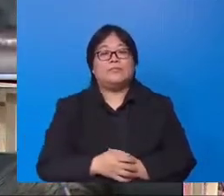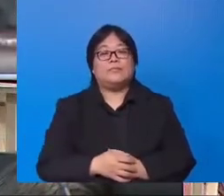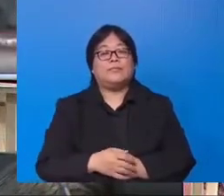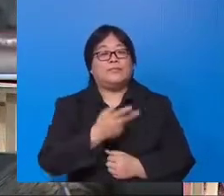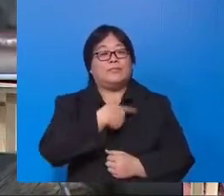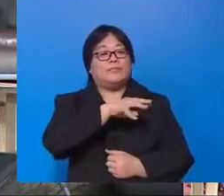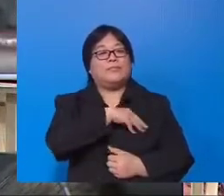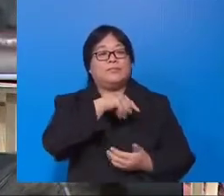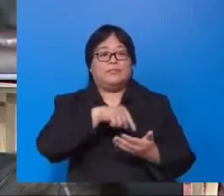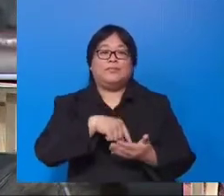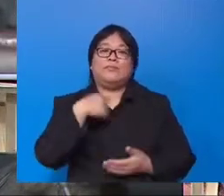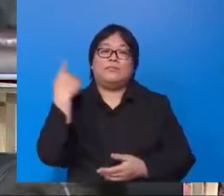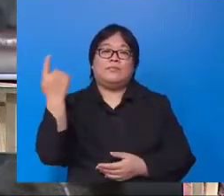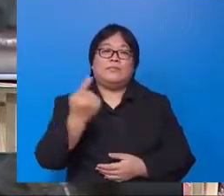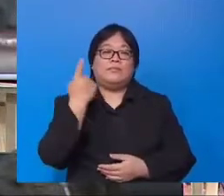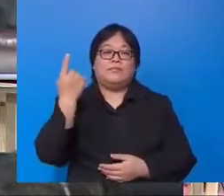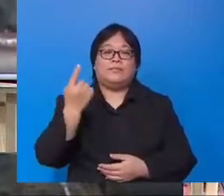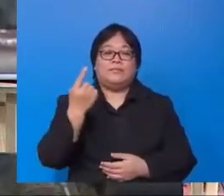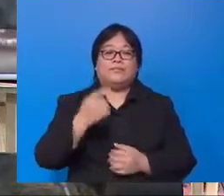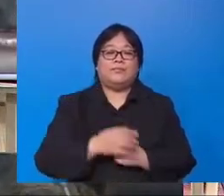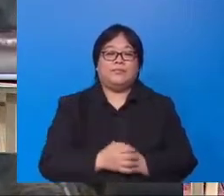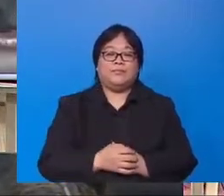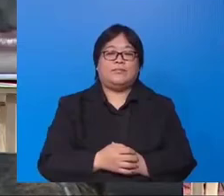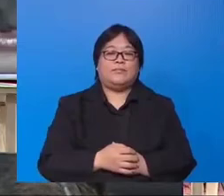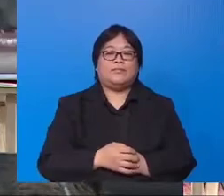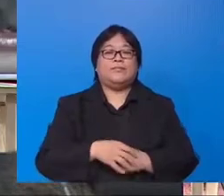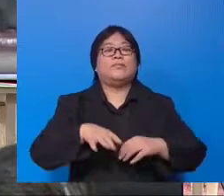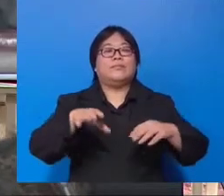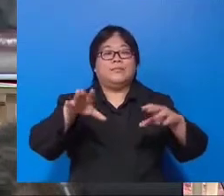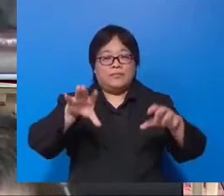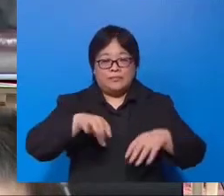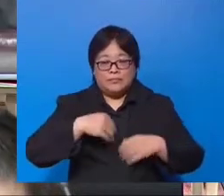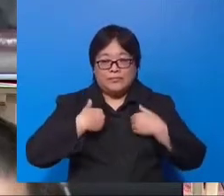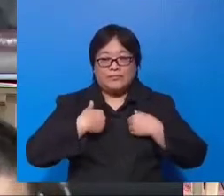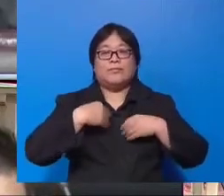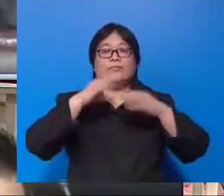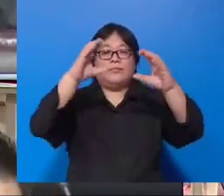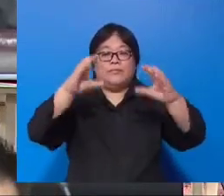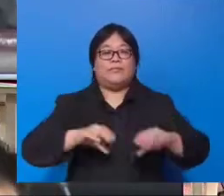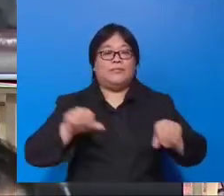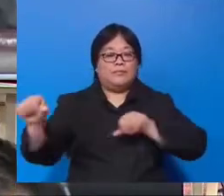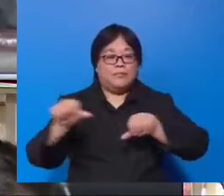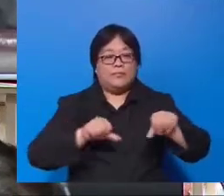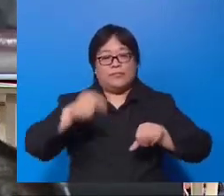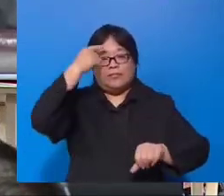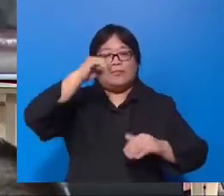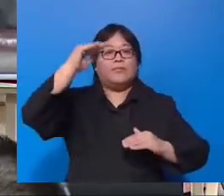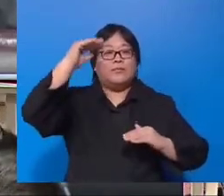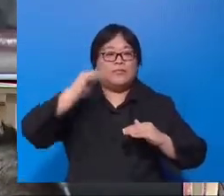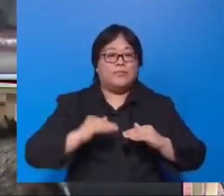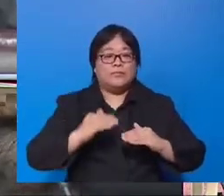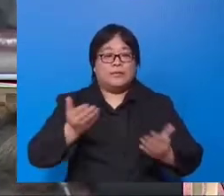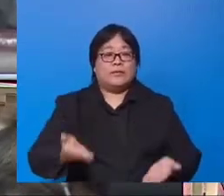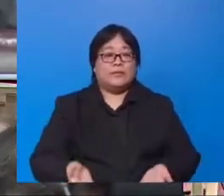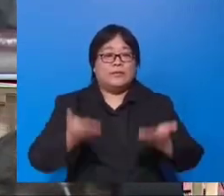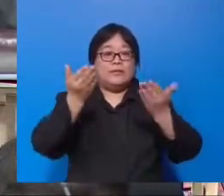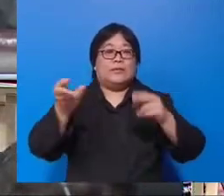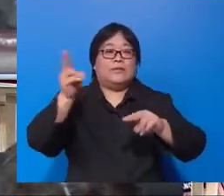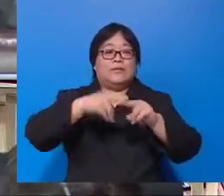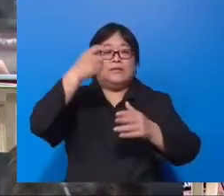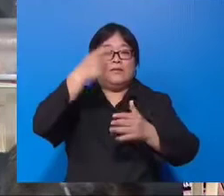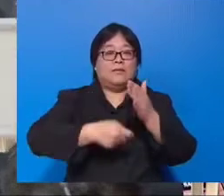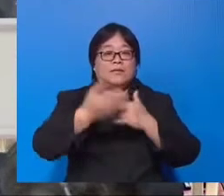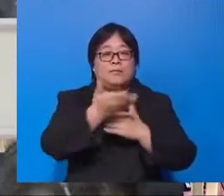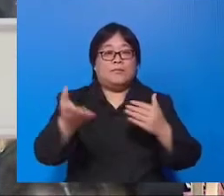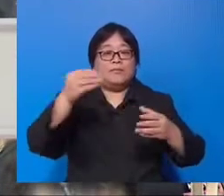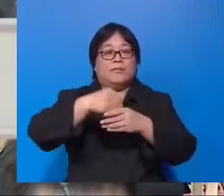kemudian ini synthese mengambil langkah-langkah yang Pure Active bagi meminimalkan kenaikan harga barang di dalam